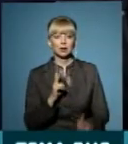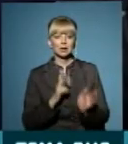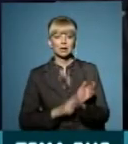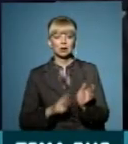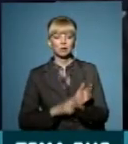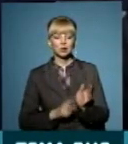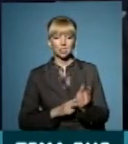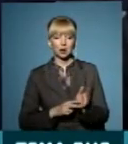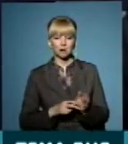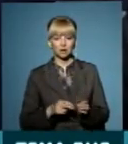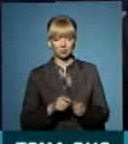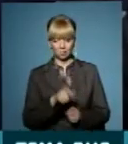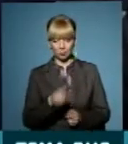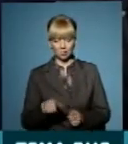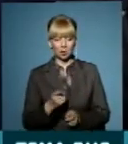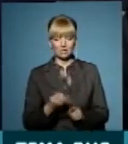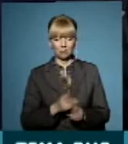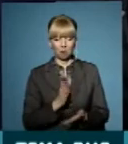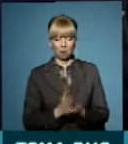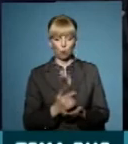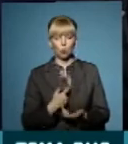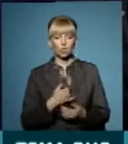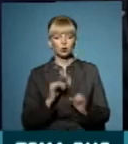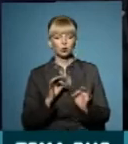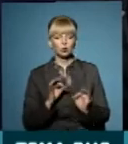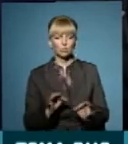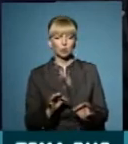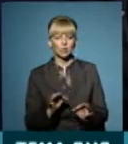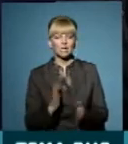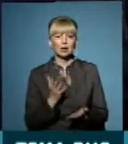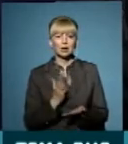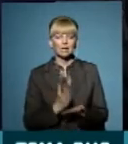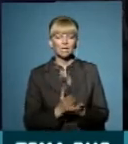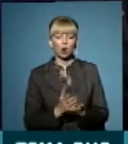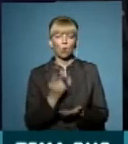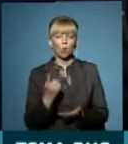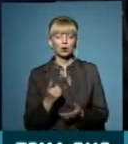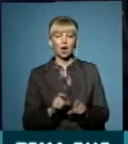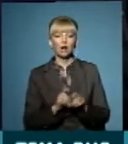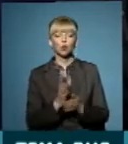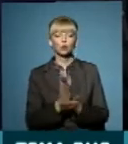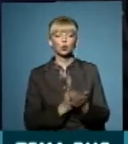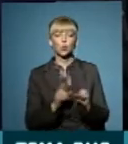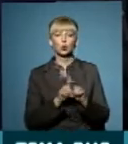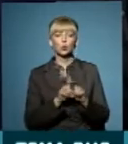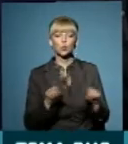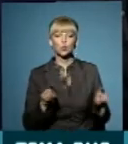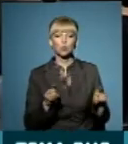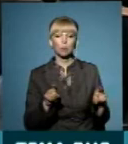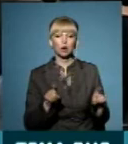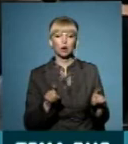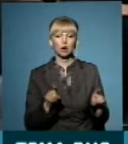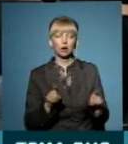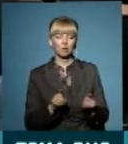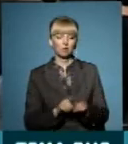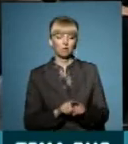270 підприємців, які це мають. У нас є одна служба, ну це буде